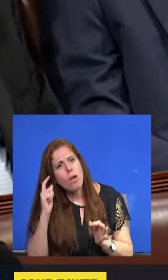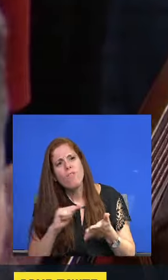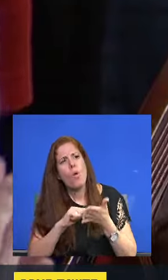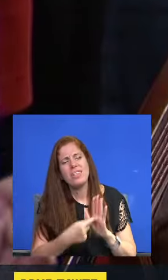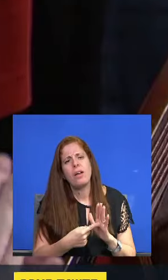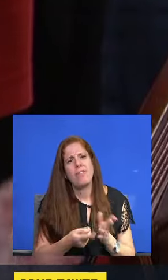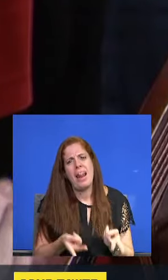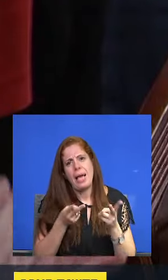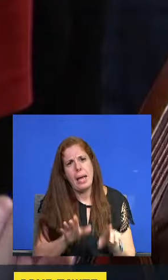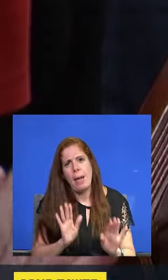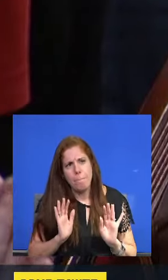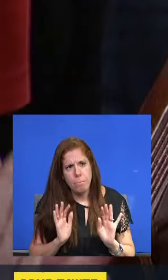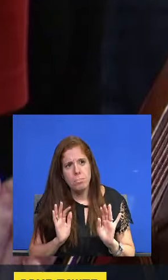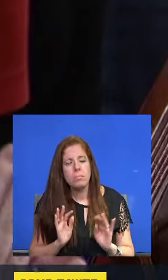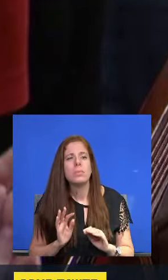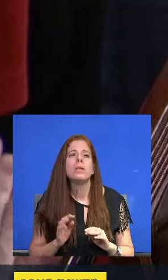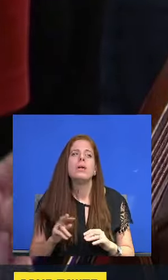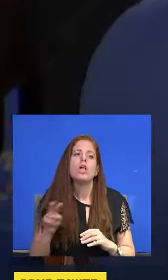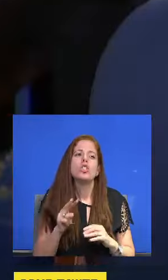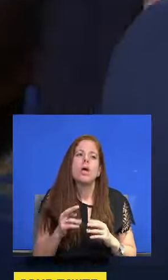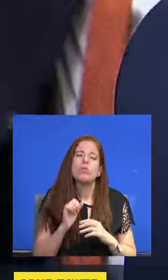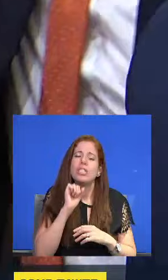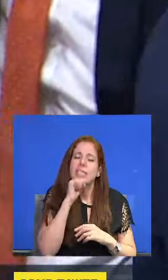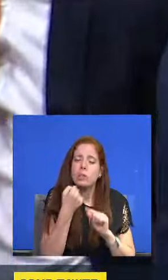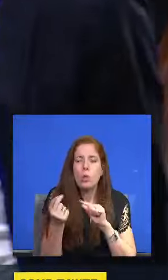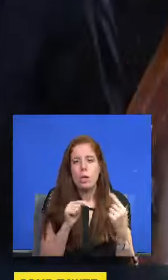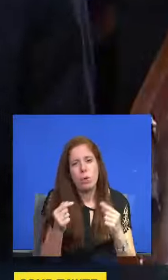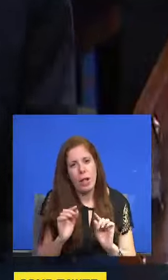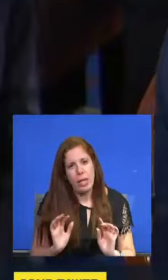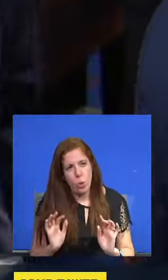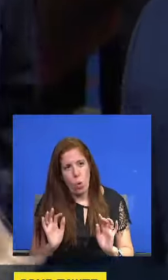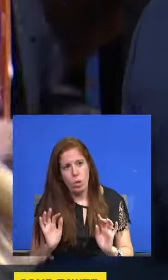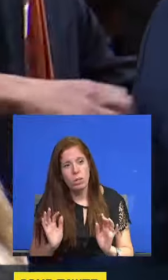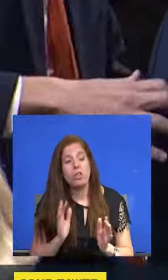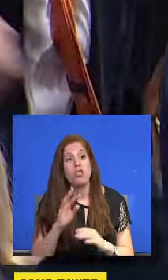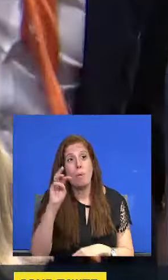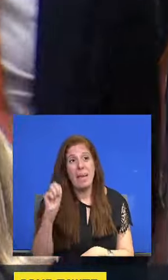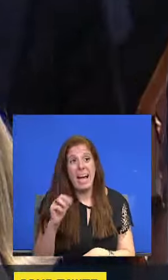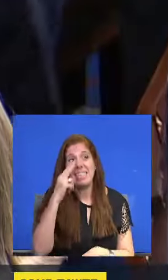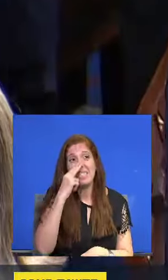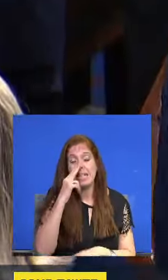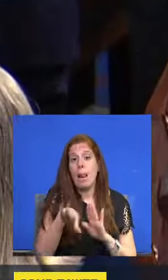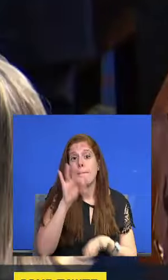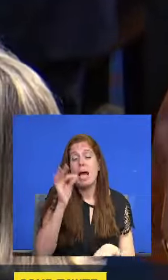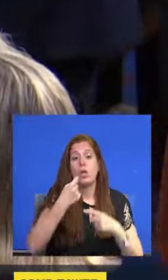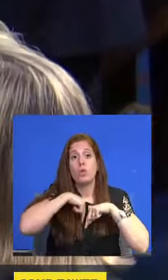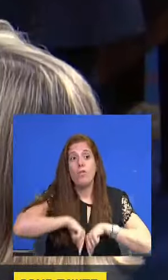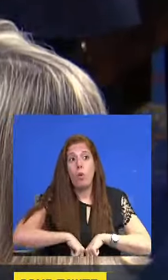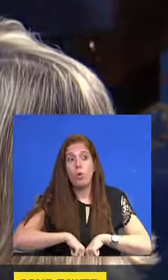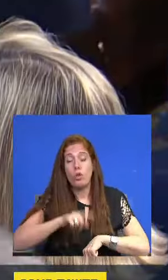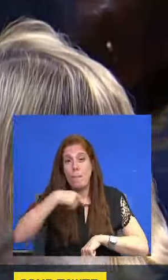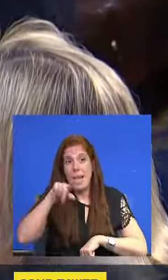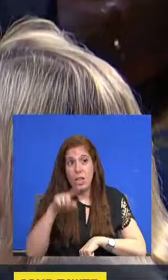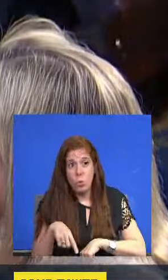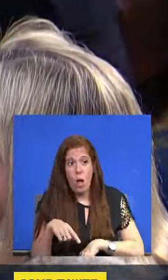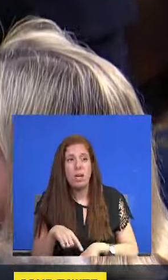to live up to. השניים היסטוריה ארוכה של חילוקי דעות. כשמקארתי ניסה להיבחר ליושב ראש בינואר, התייצב גץ נגדו